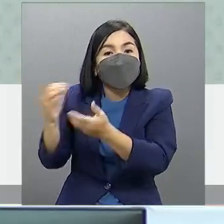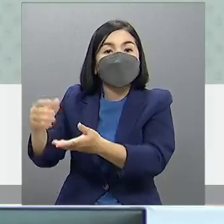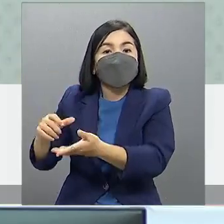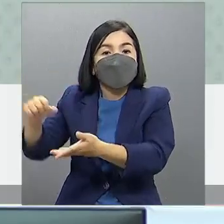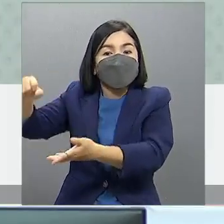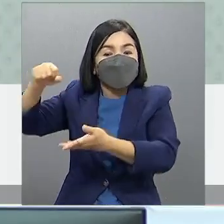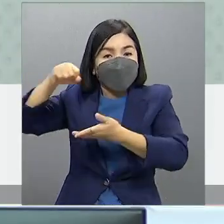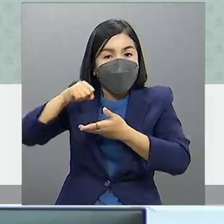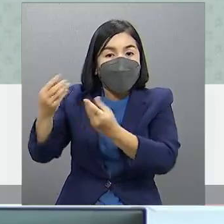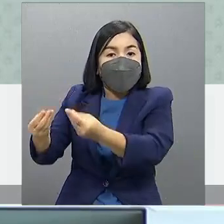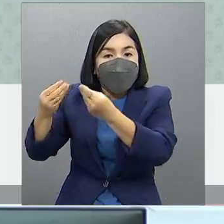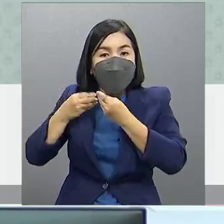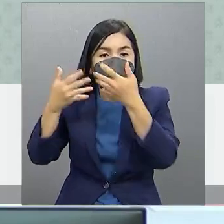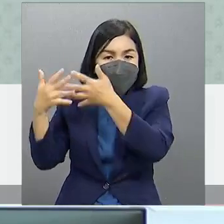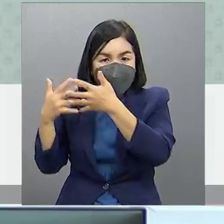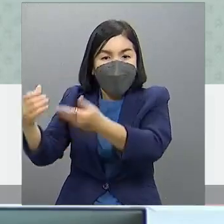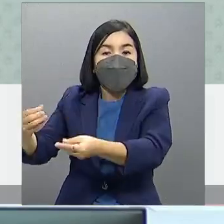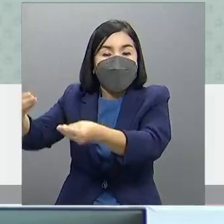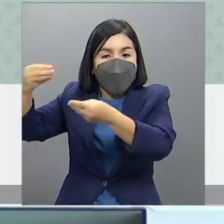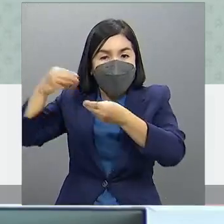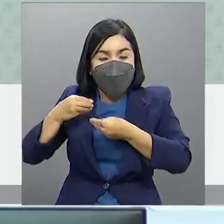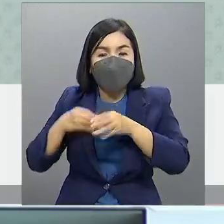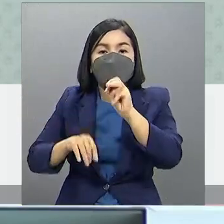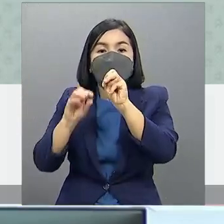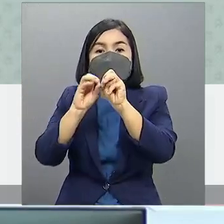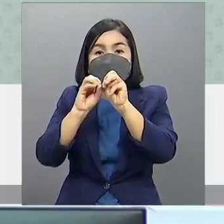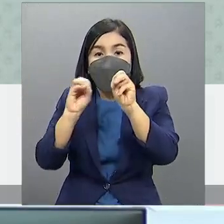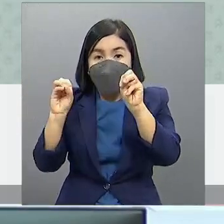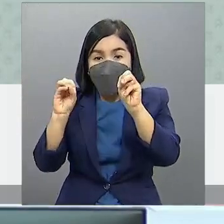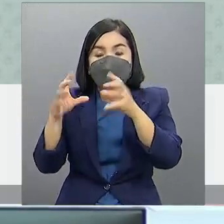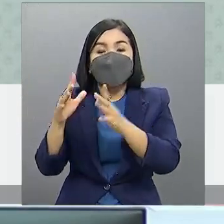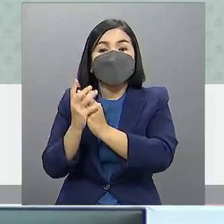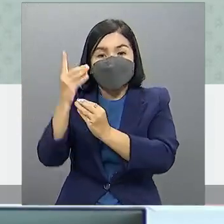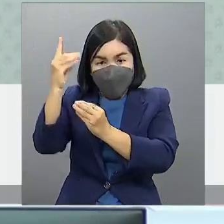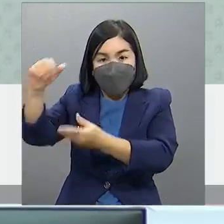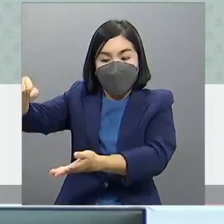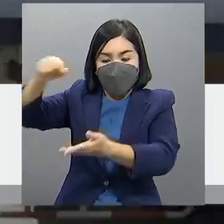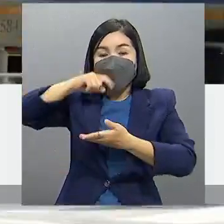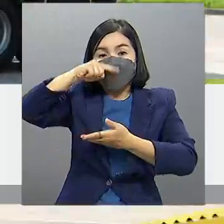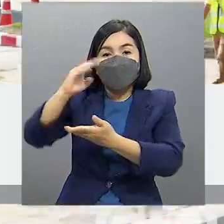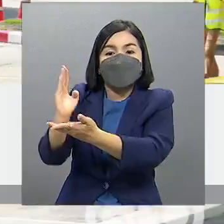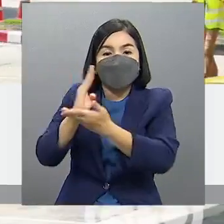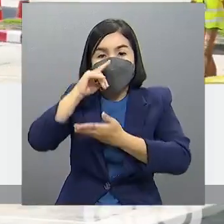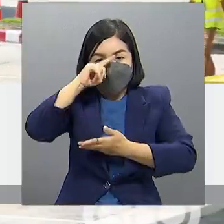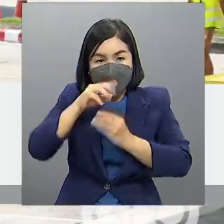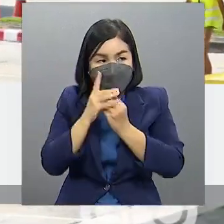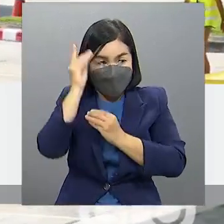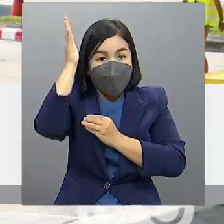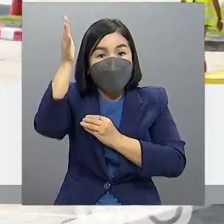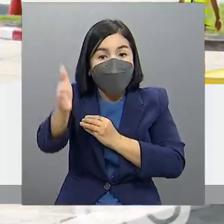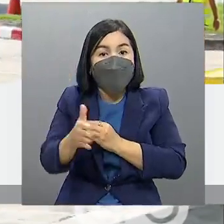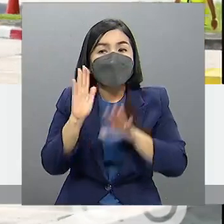สหรัฐแล้วนะคะถ้าพวกวัคซีนจะขึ้นเครื่องมา 1สัปดาห์ก็คือน่าจะสัปดาห์หน้า 1ล้านโด๊ส